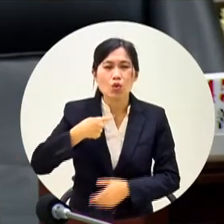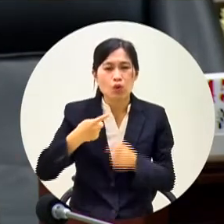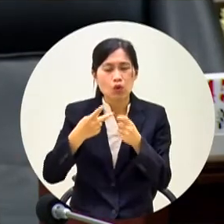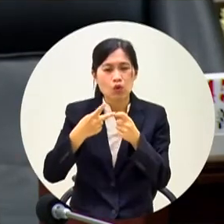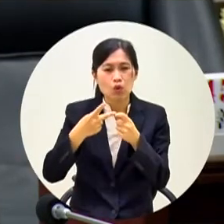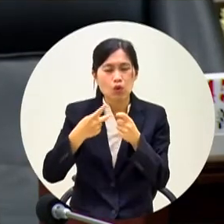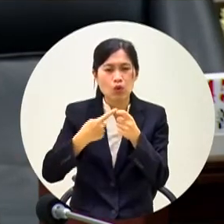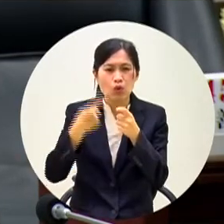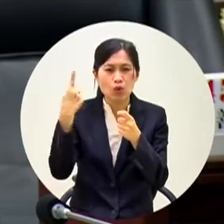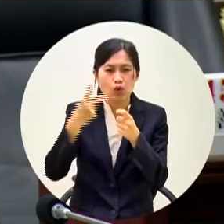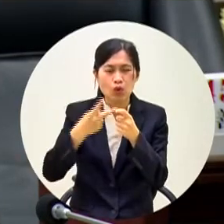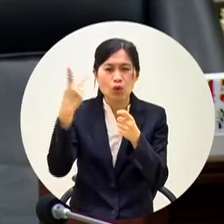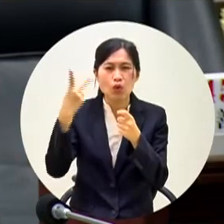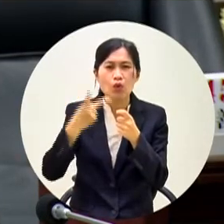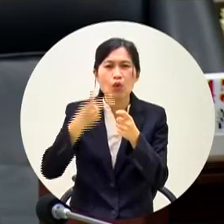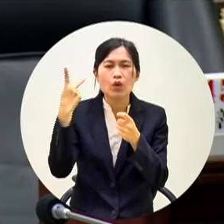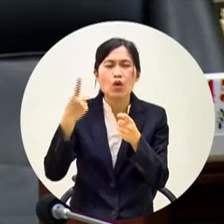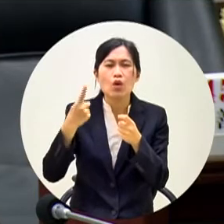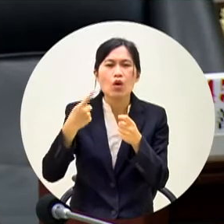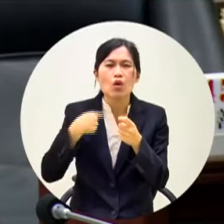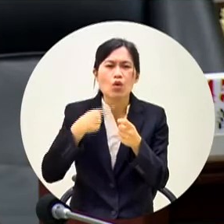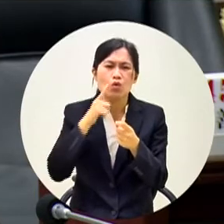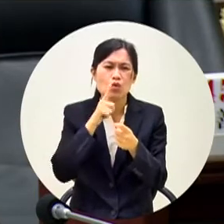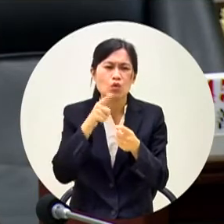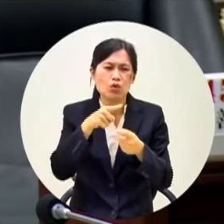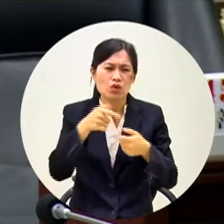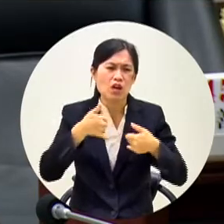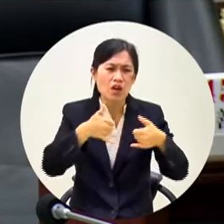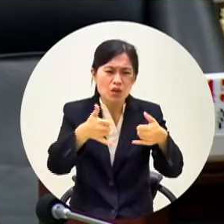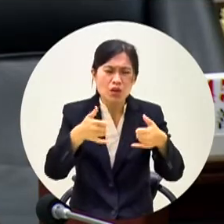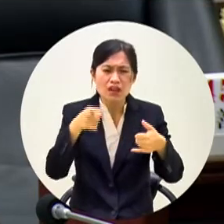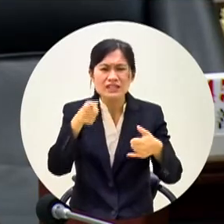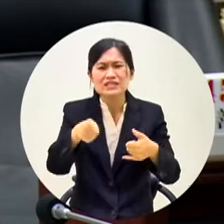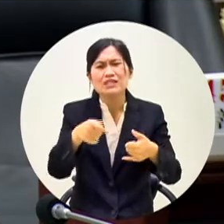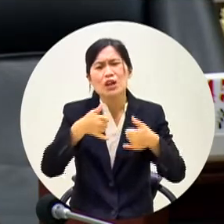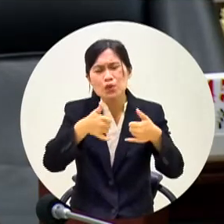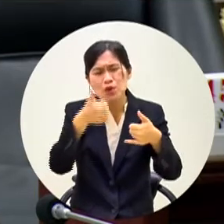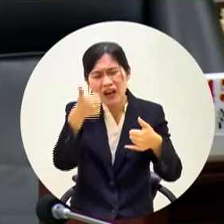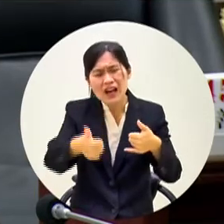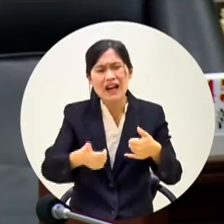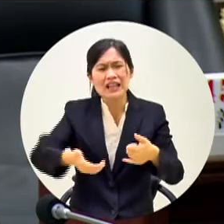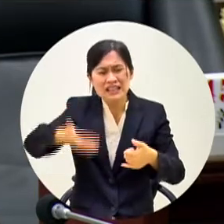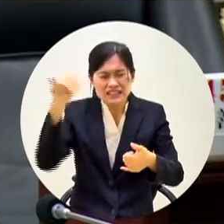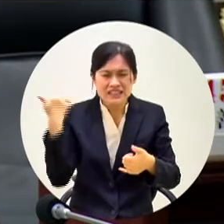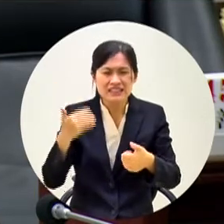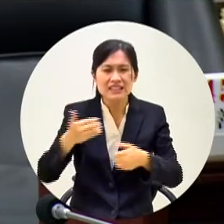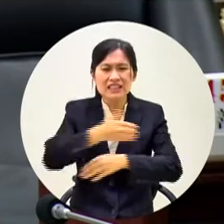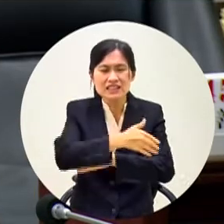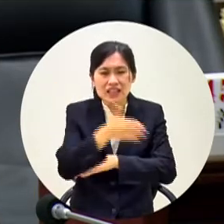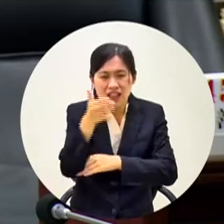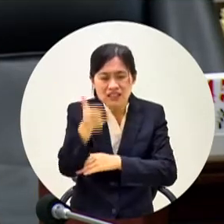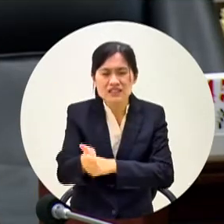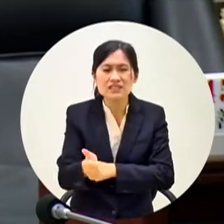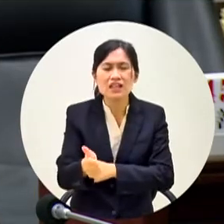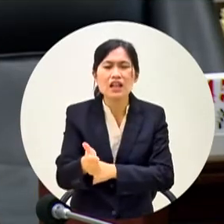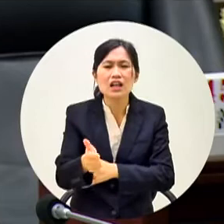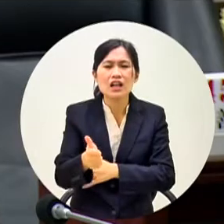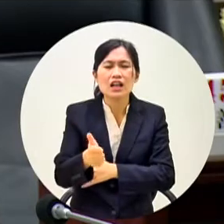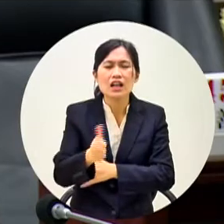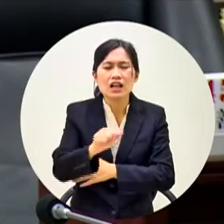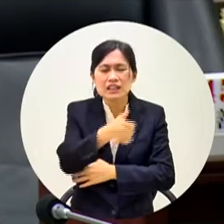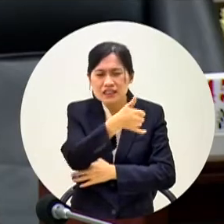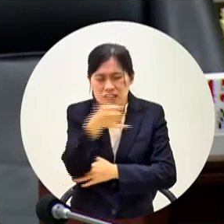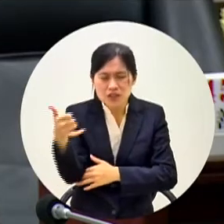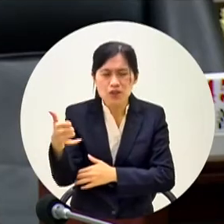讲到这条，阮规个林务人真啊想起，甲讲这过去的立委、乡长、过去的官议员，争